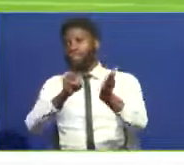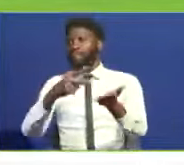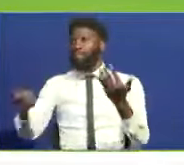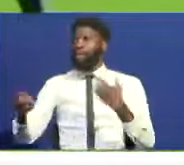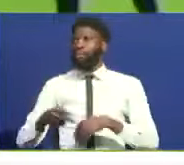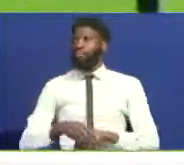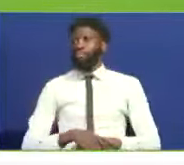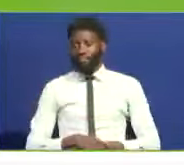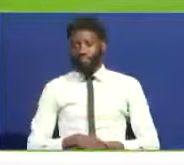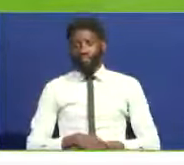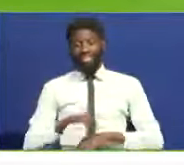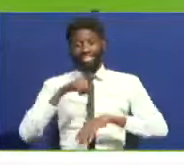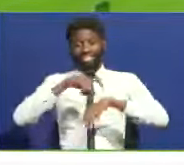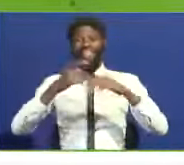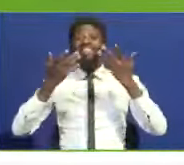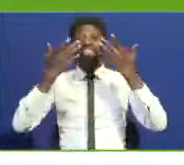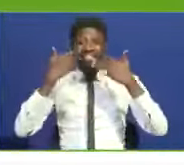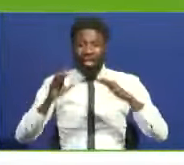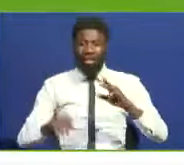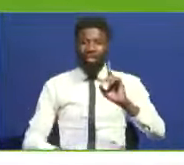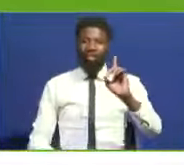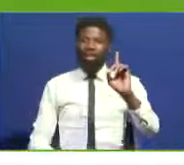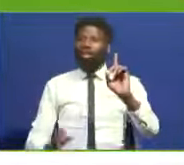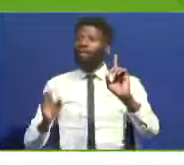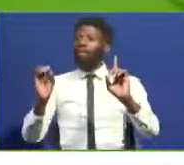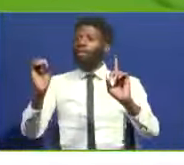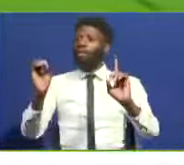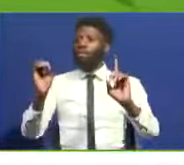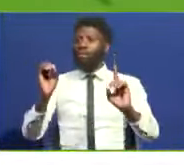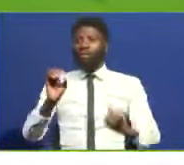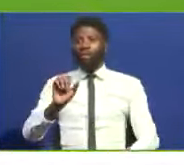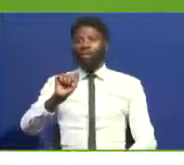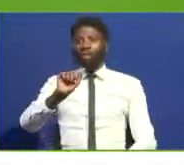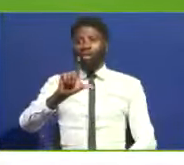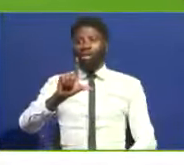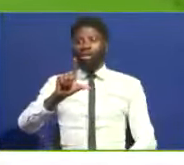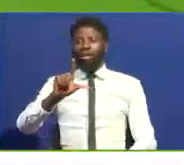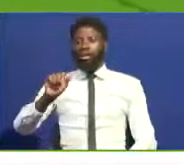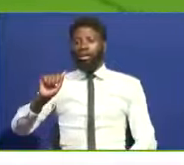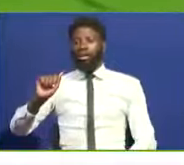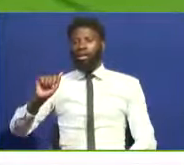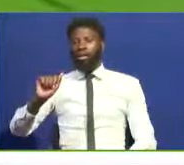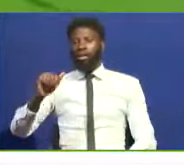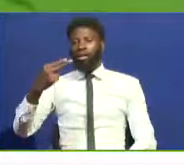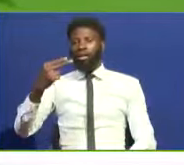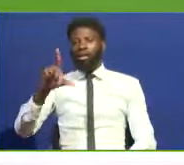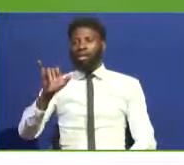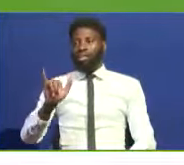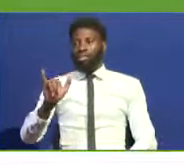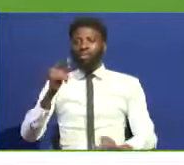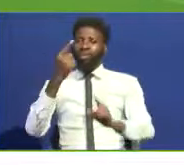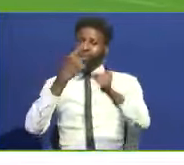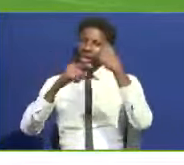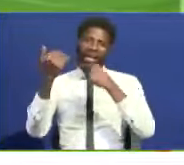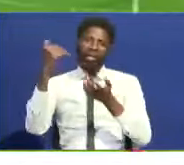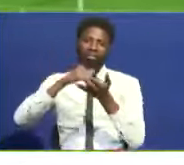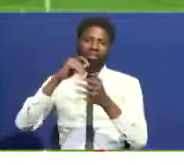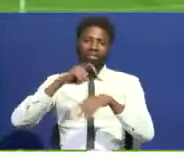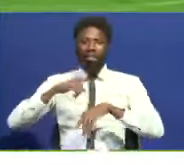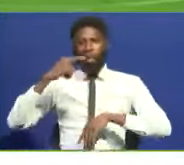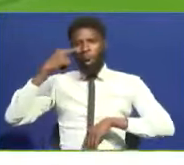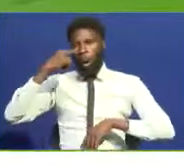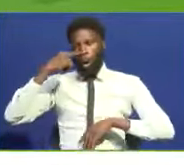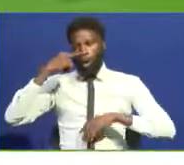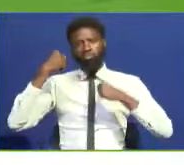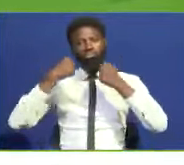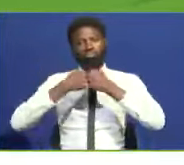hiyo ilikamilika bao moja kwa sufuri na kuipa Al Ahli ubingwa kwa mara nyingine mbele ya mashabiki wao wa nyumbani jijini